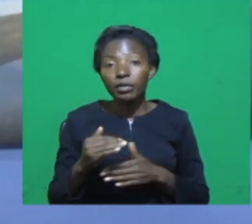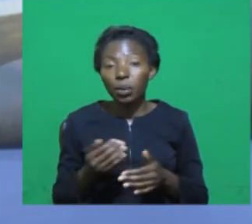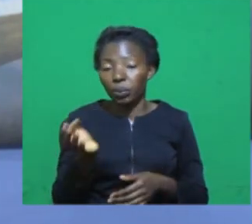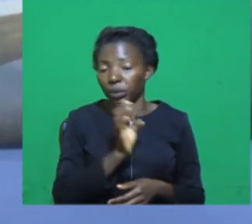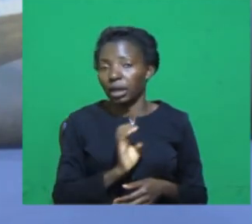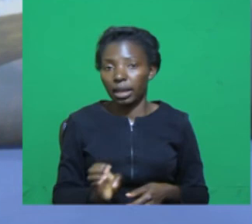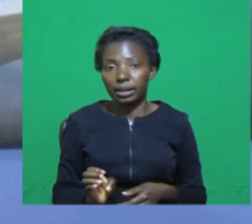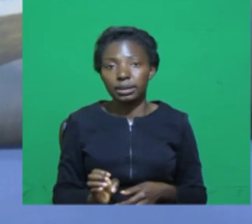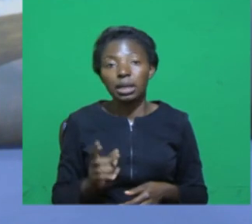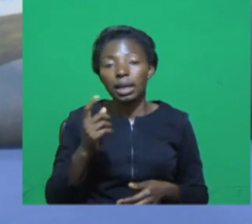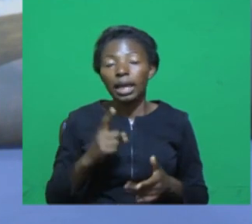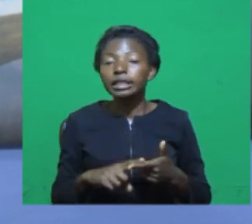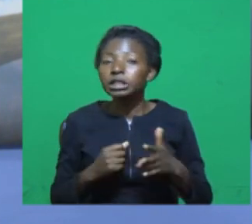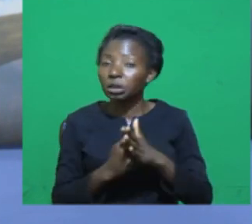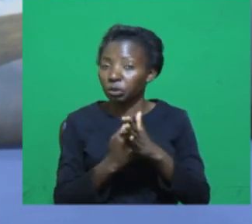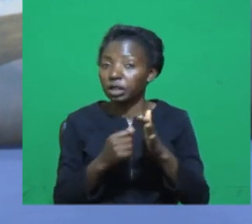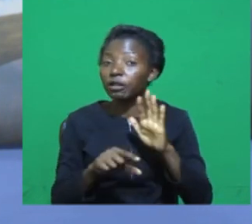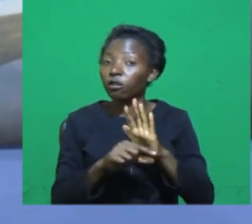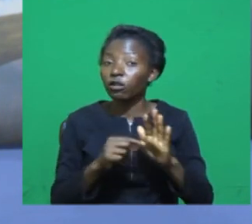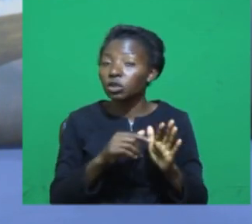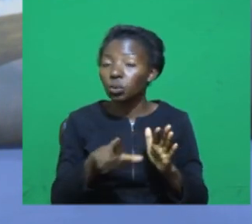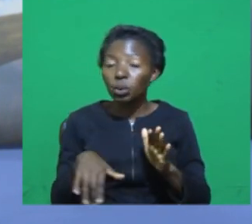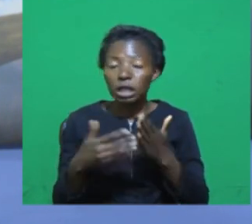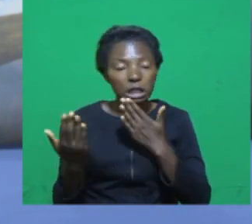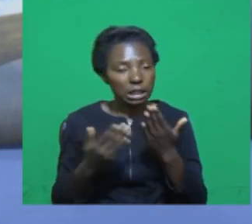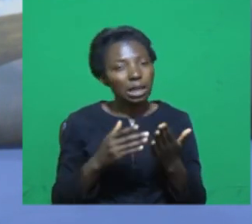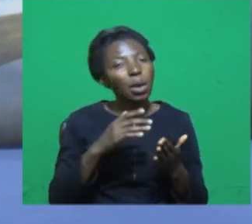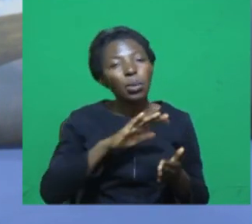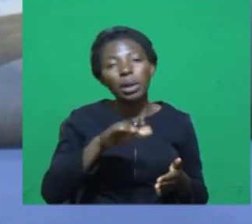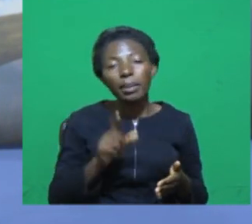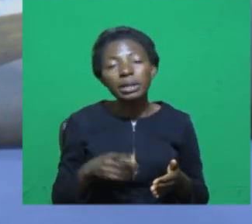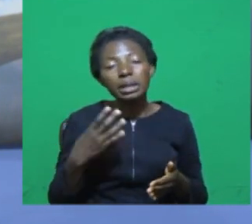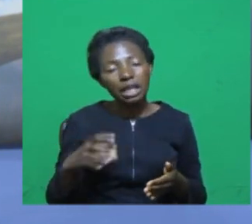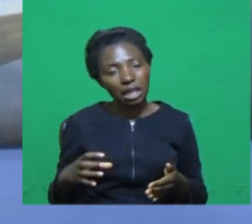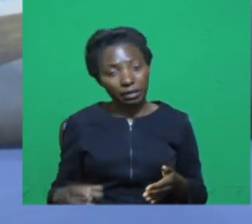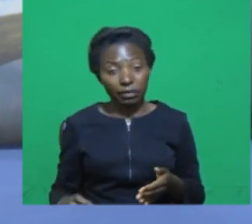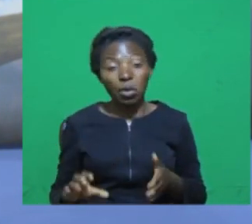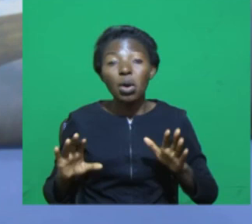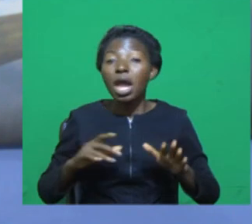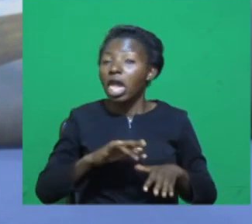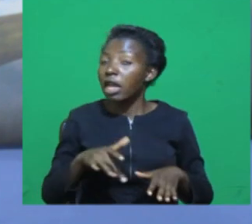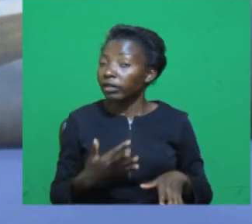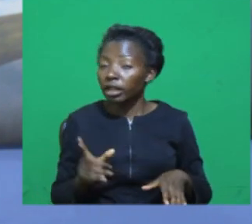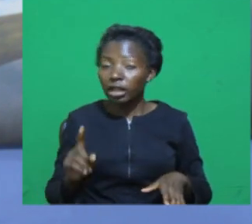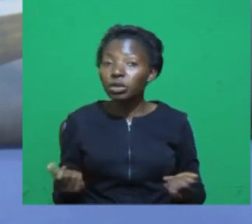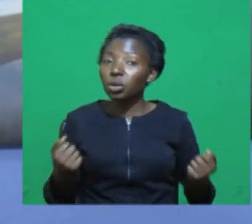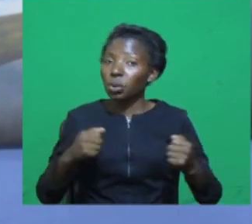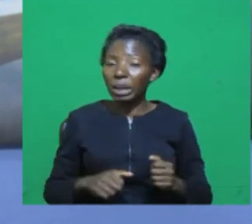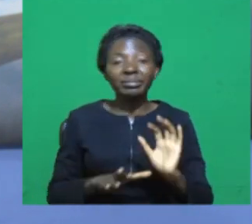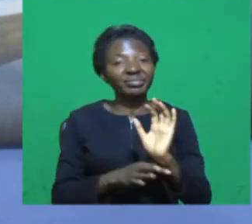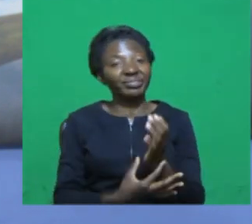gani ngoti nekutsigira mavhesi atamboverengaya ngatingwarirei kuti jewelry yakawanda whether